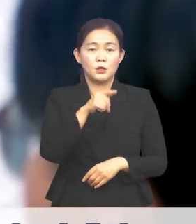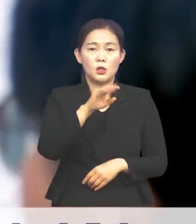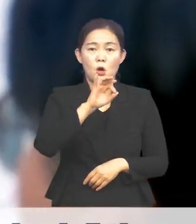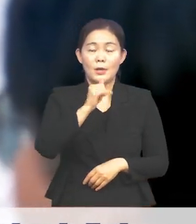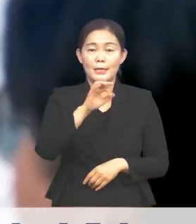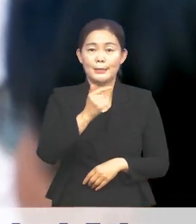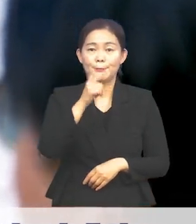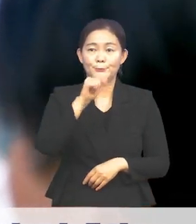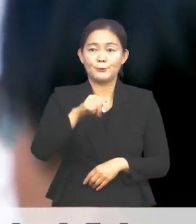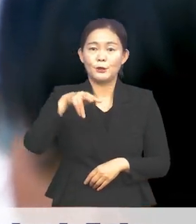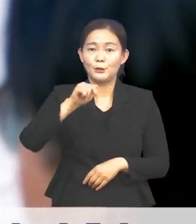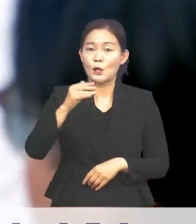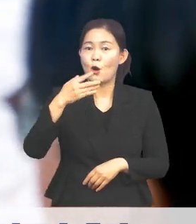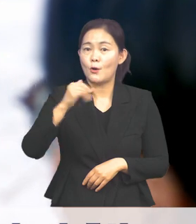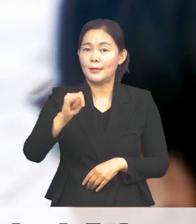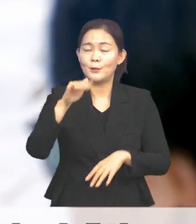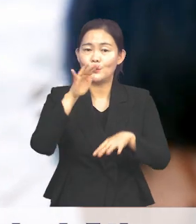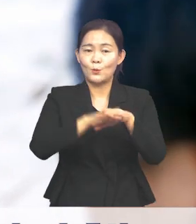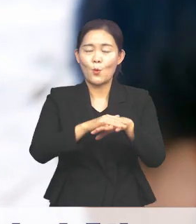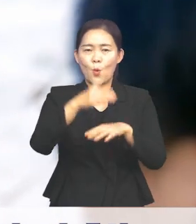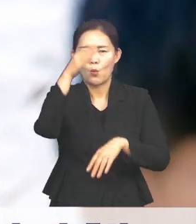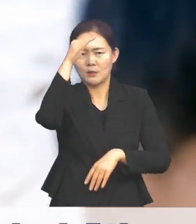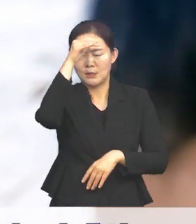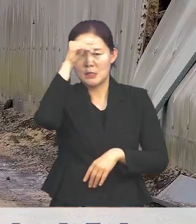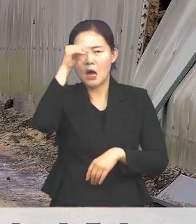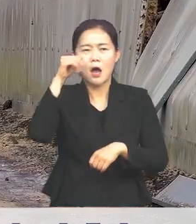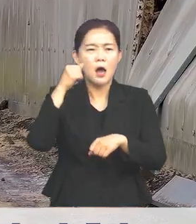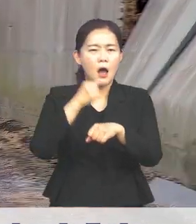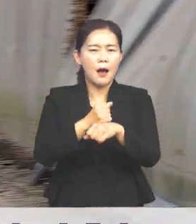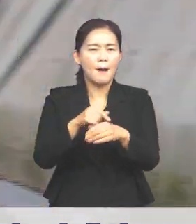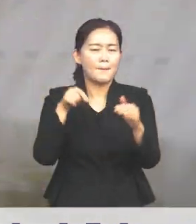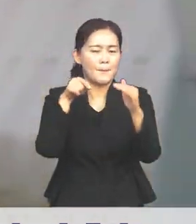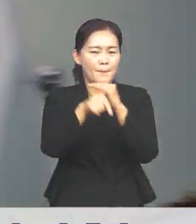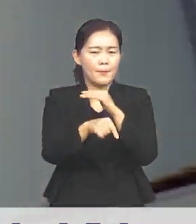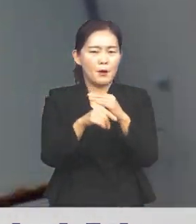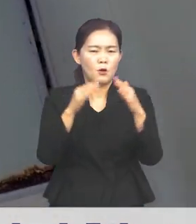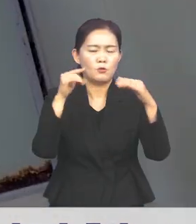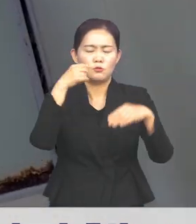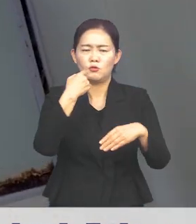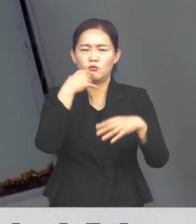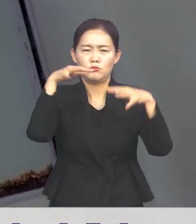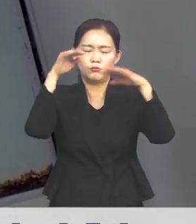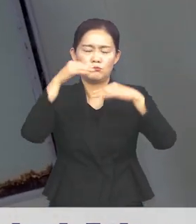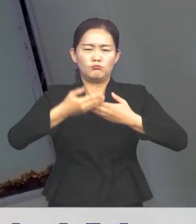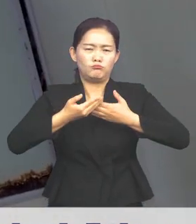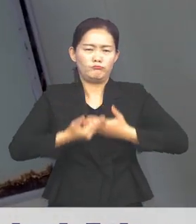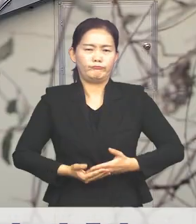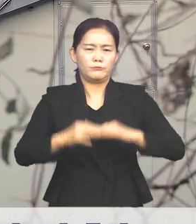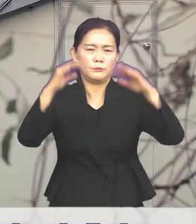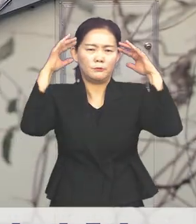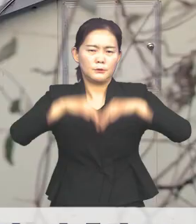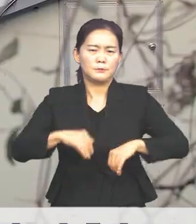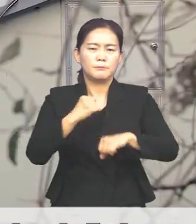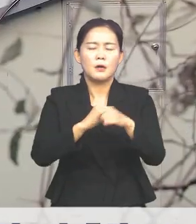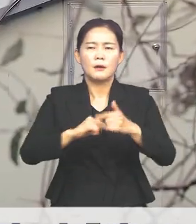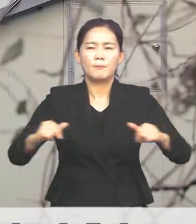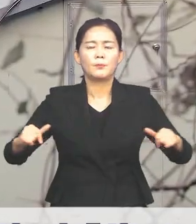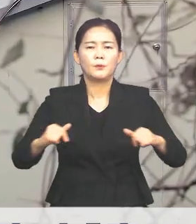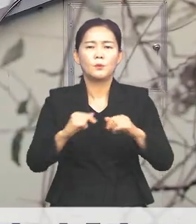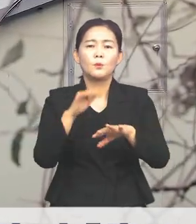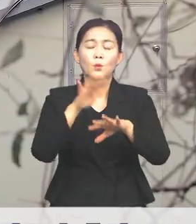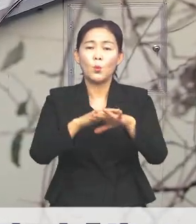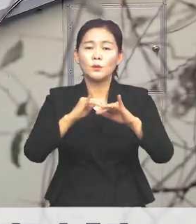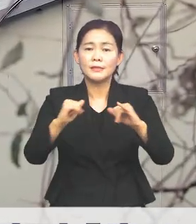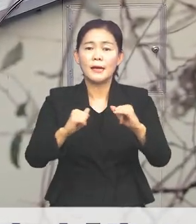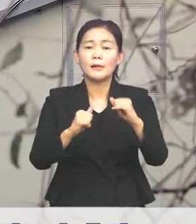시장은 처인구 이동읍 서리에 있는 6개 농장을 방문해 눈의 무게를 이기지 못하고 무너져 내린 사육장을 꼼꼼히 살피며 농장주